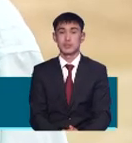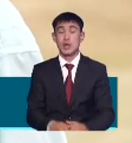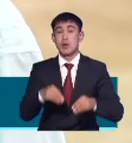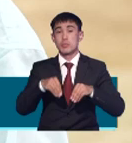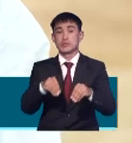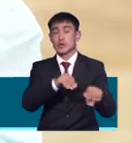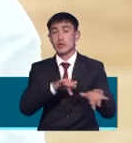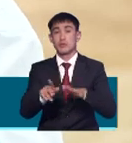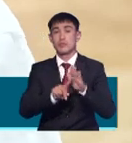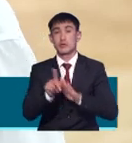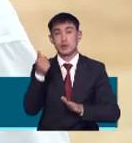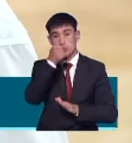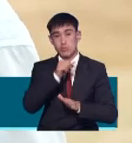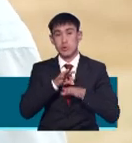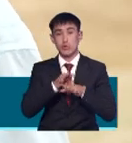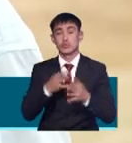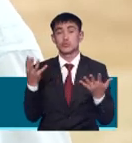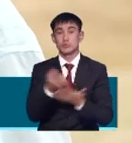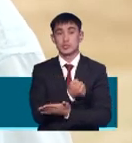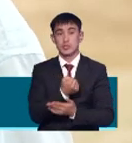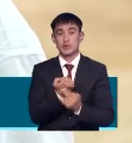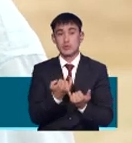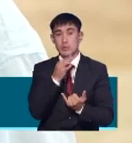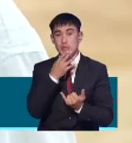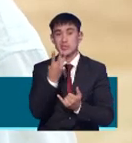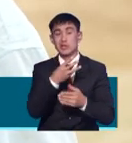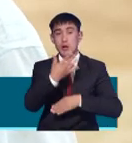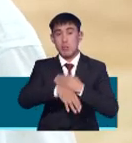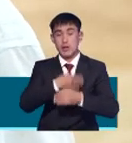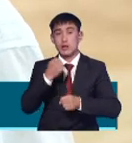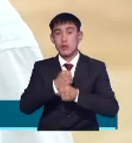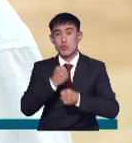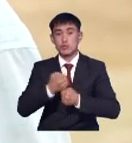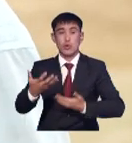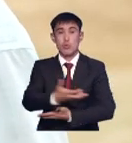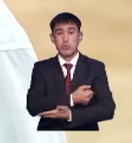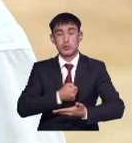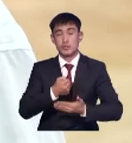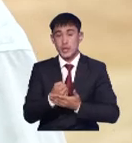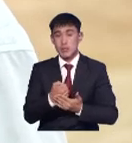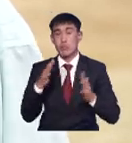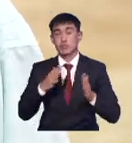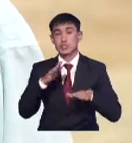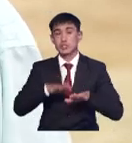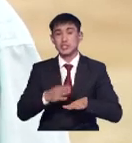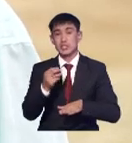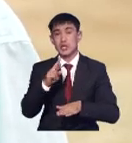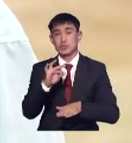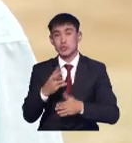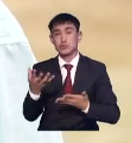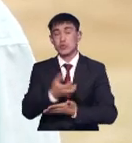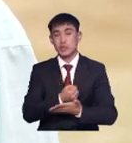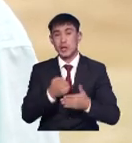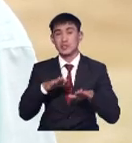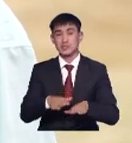Посевная кампания в этом году проходит успешно. В данный момент три комбайна работают на уборке урожая. Большая часть ячменя уже